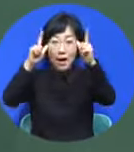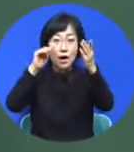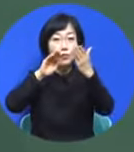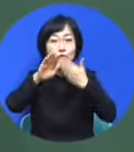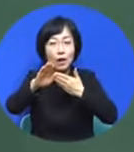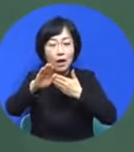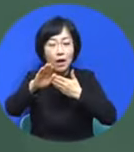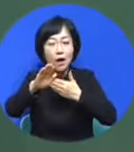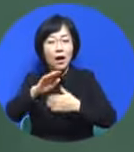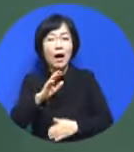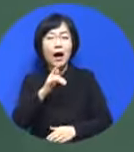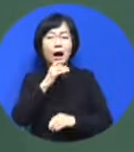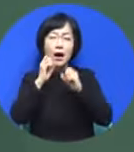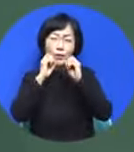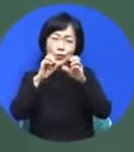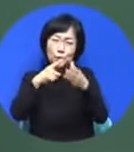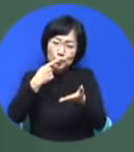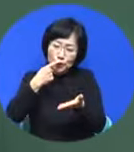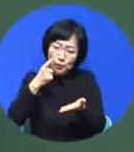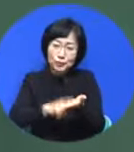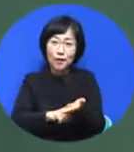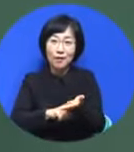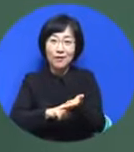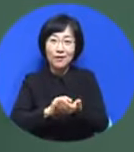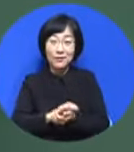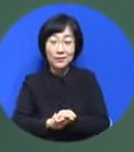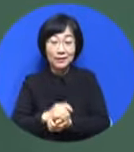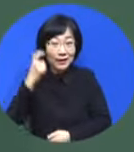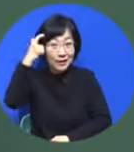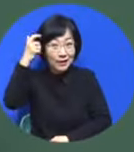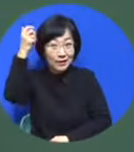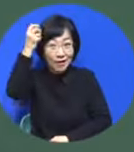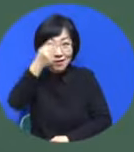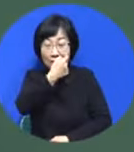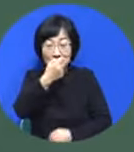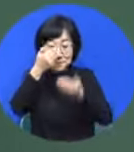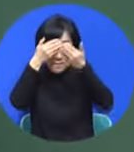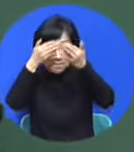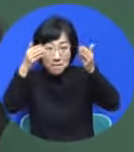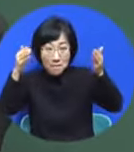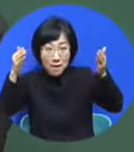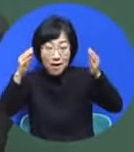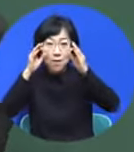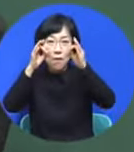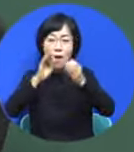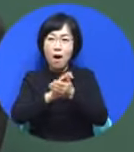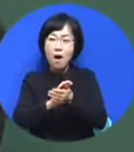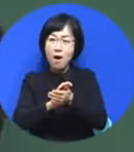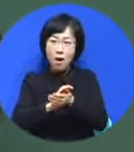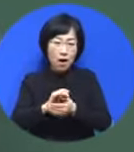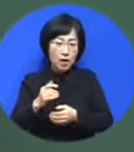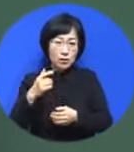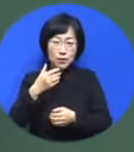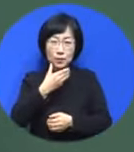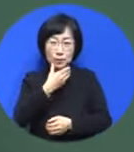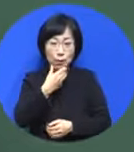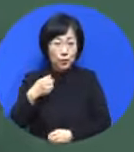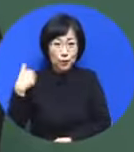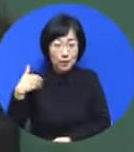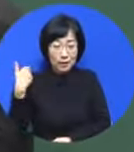easiest 그러니까 thing. 영혼을 뜨고 보면은 복음 못 깨달고 신앙생활하면요 전부 이리로. If you really see things with the eyes of the